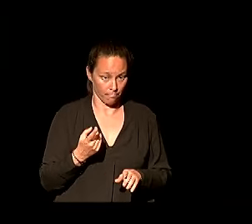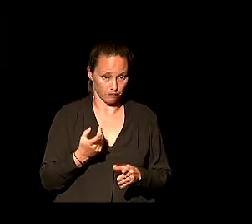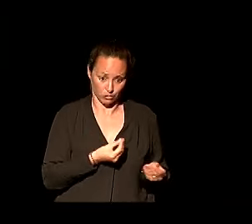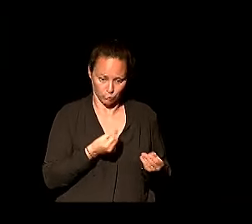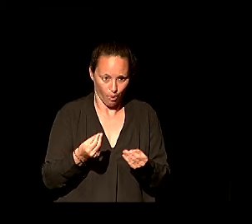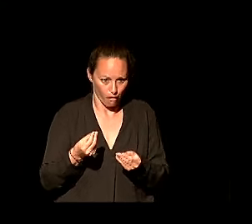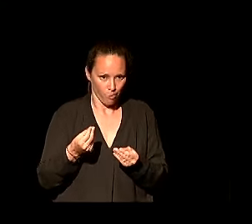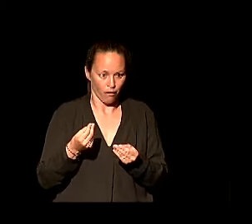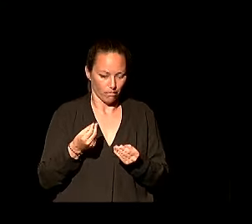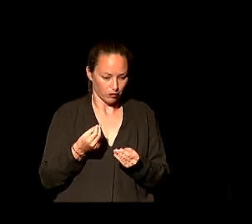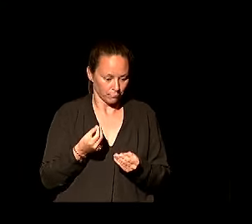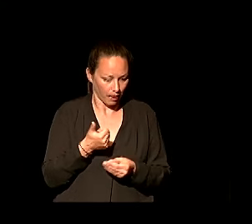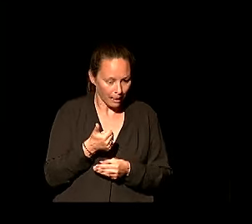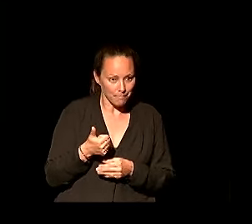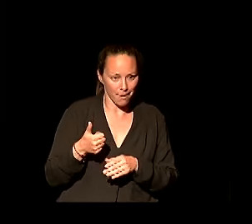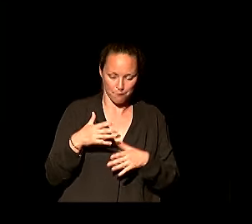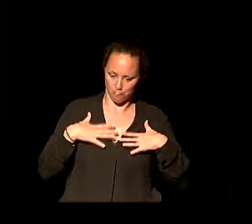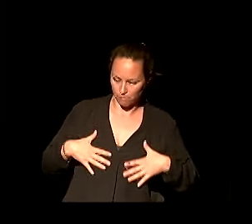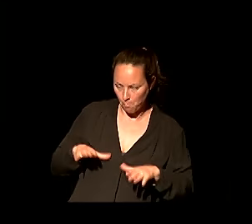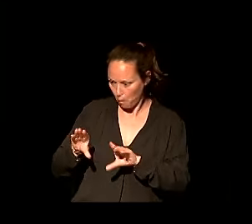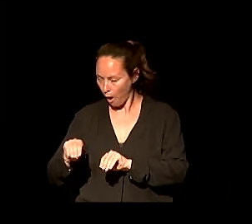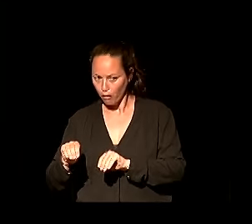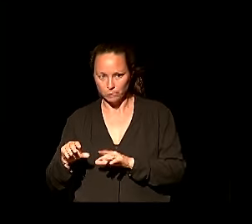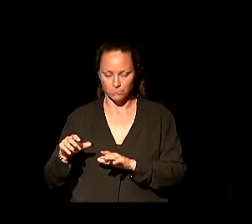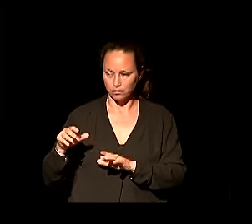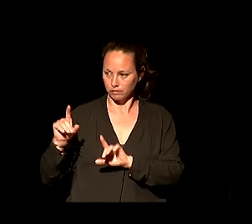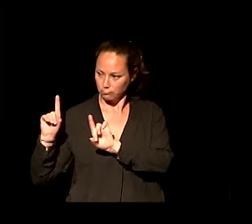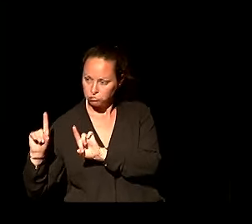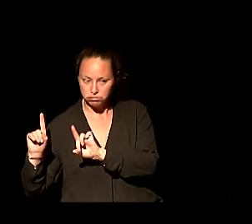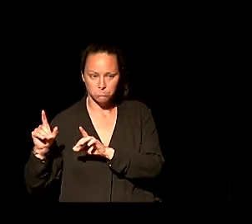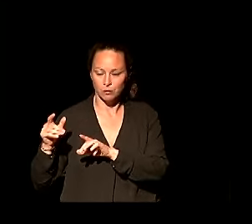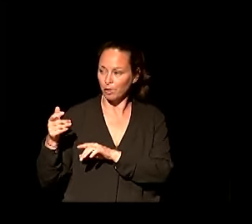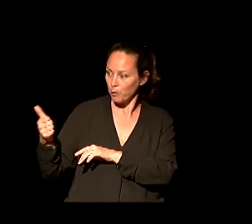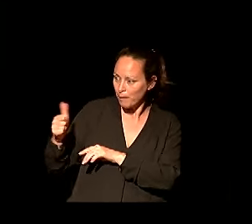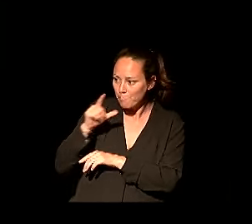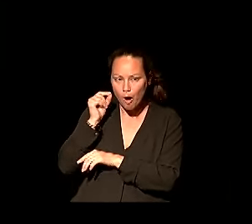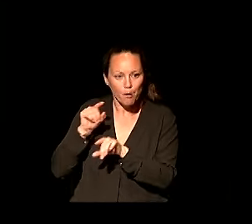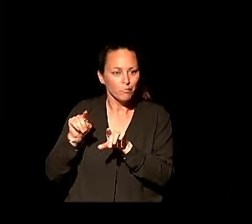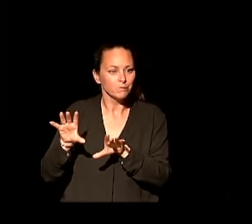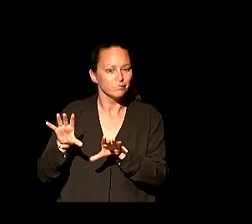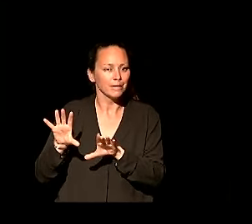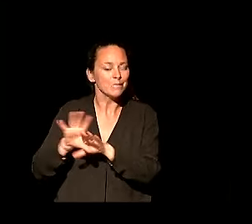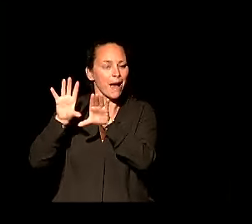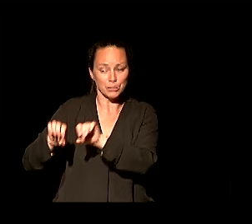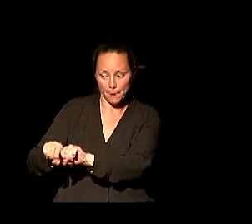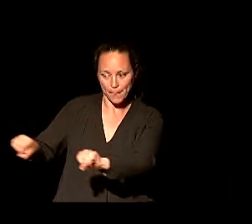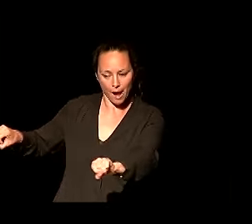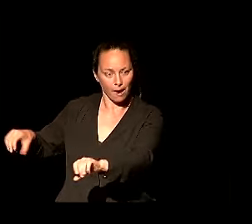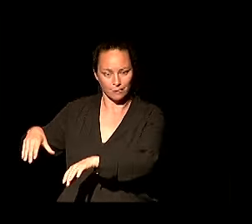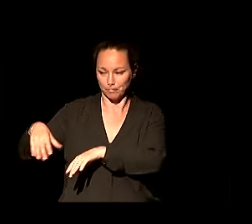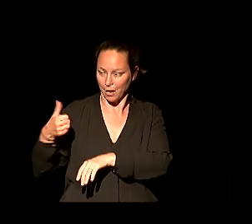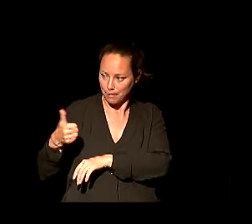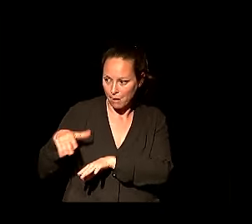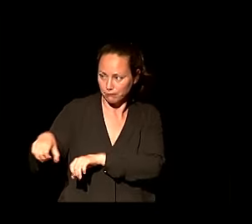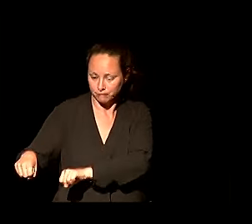façon avec laquelle elle se tient à lui, comme si lui devenait cette barre et autour de laquelle elle